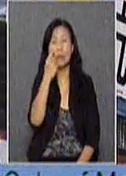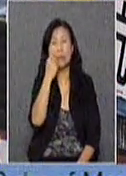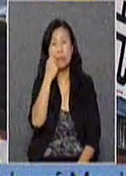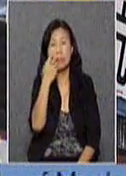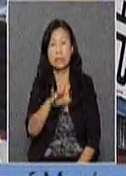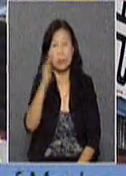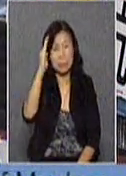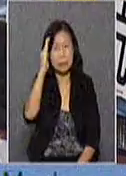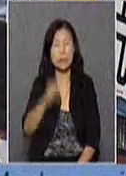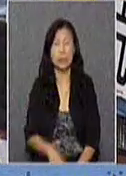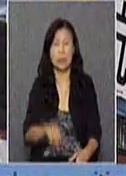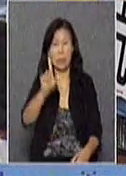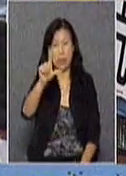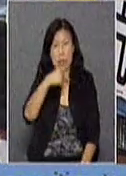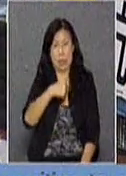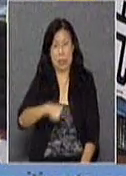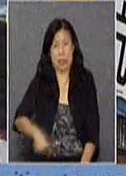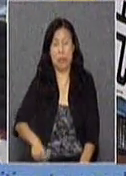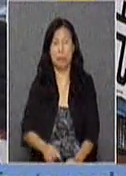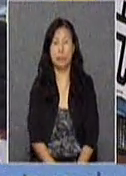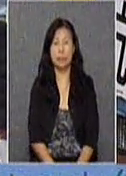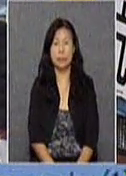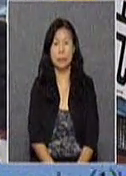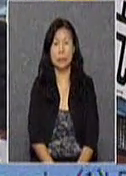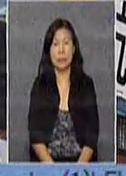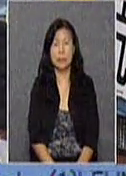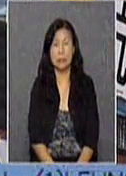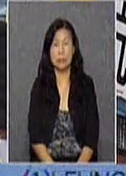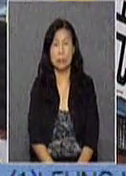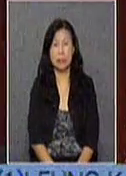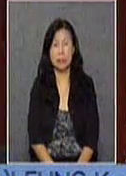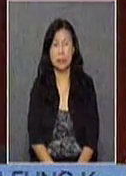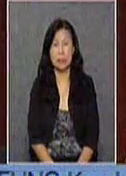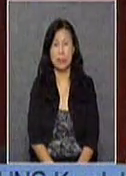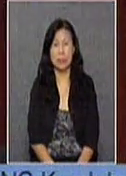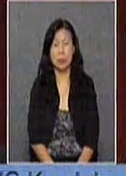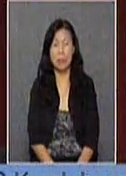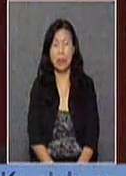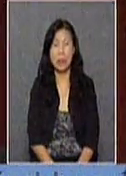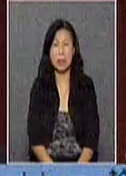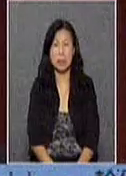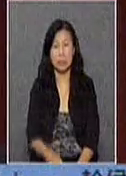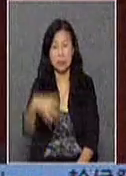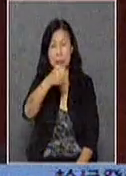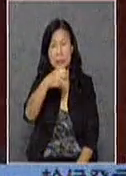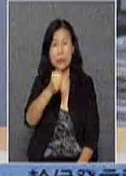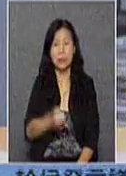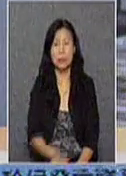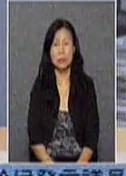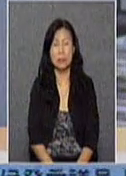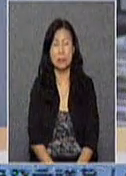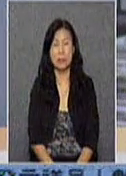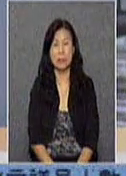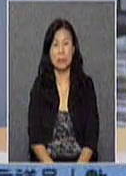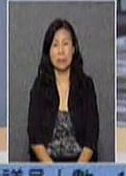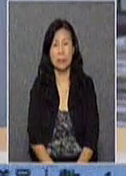對不起，梁國雄議員。 生為紅傑，紅即是傑。主席，這個